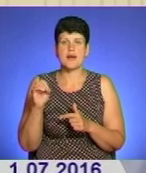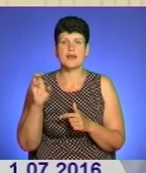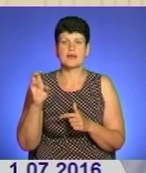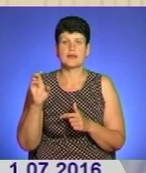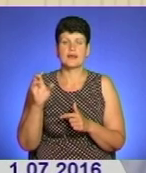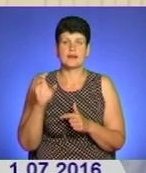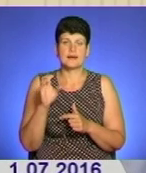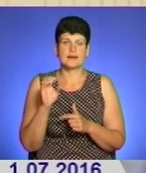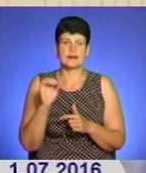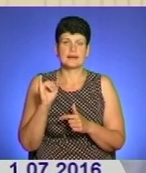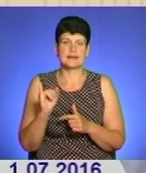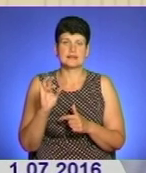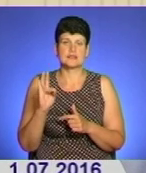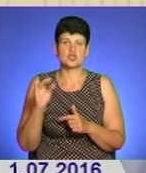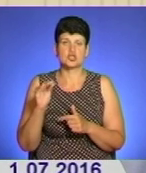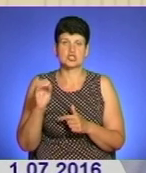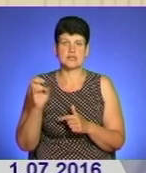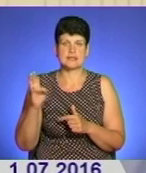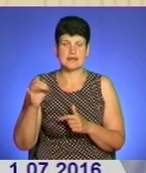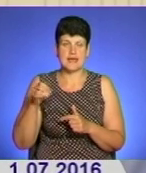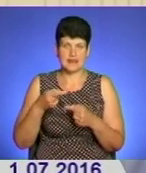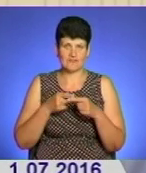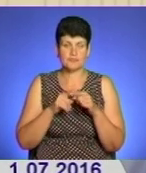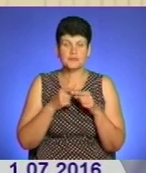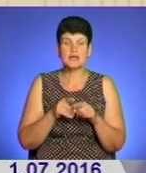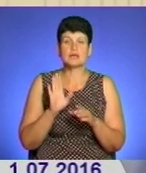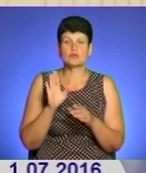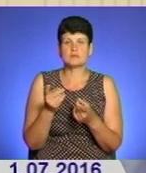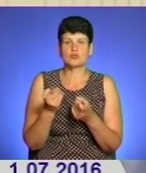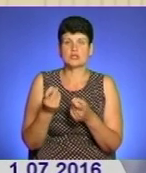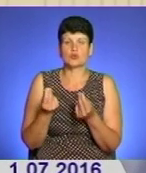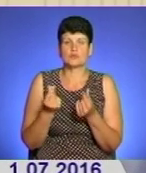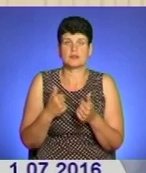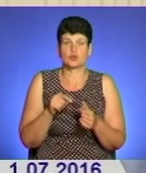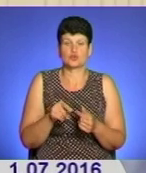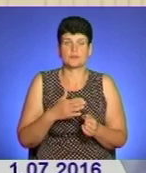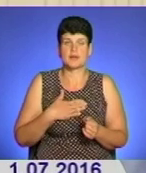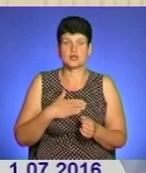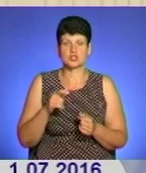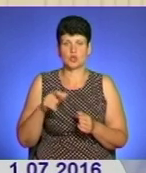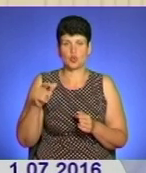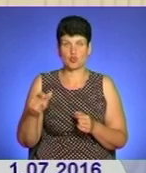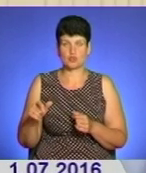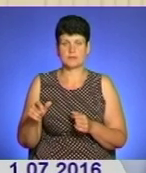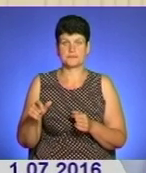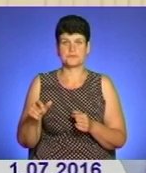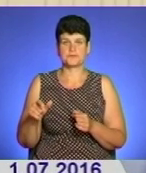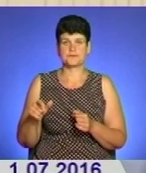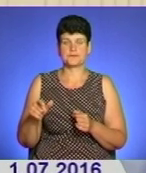Тобто в цьому напрямку ми проводимо широку роботу і хочемо залучити кошти для того, щоб наші люди, скажімо,